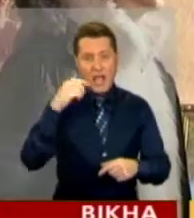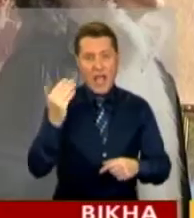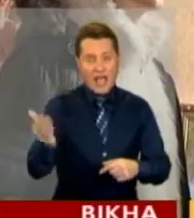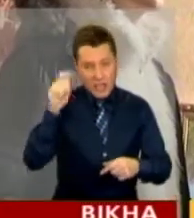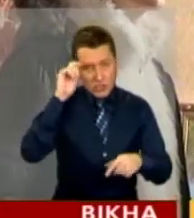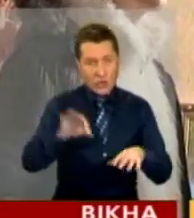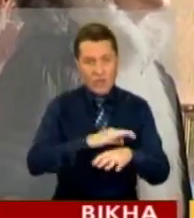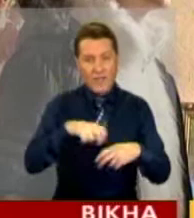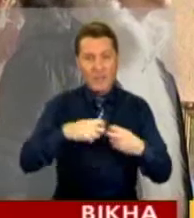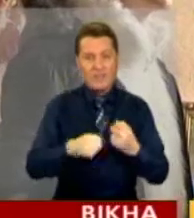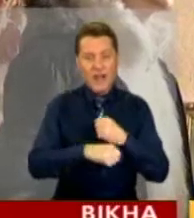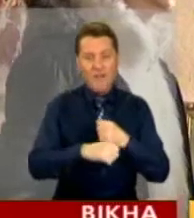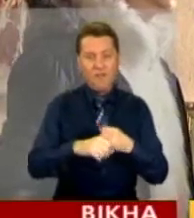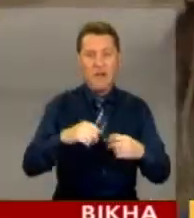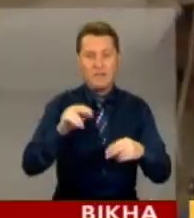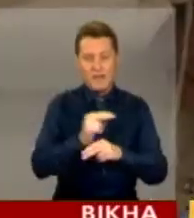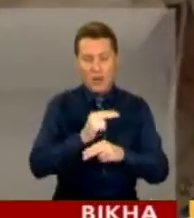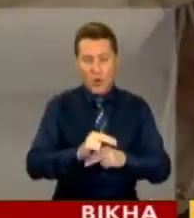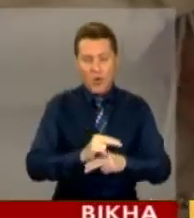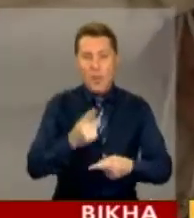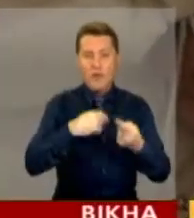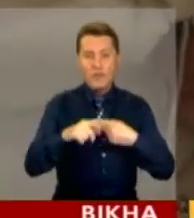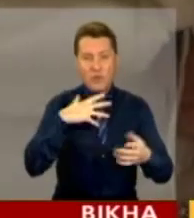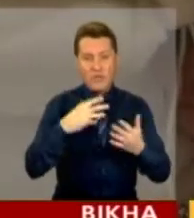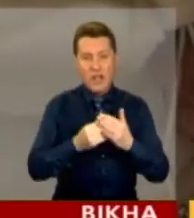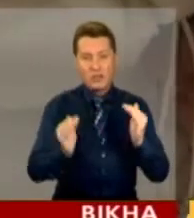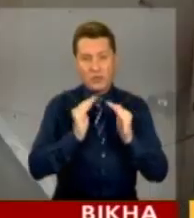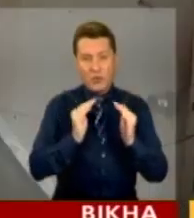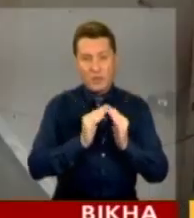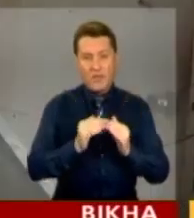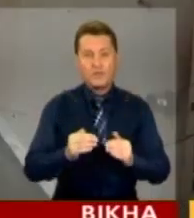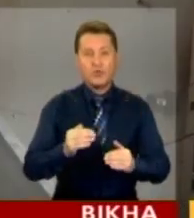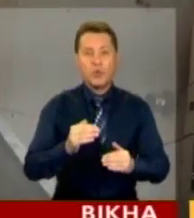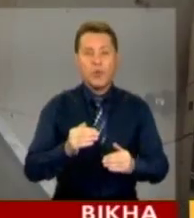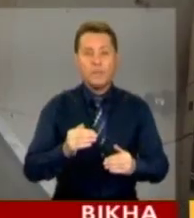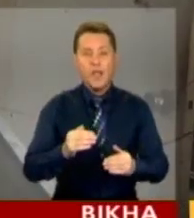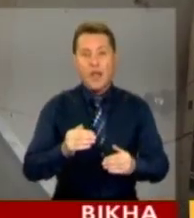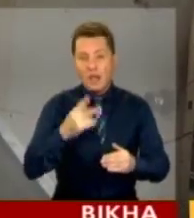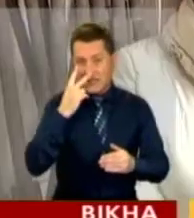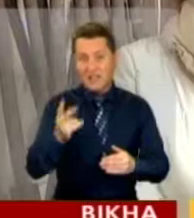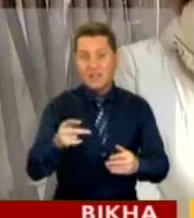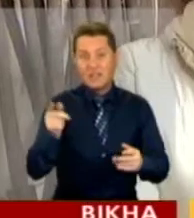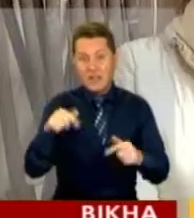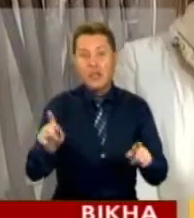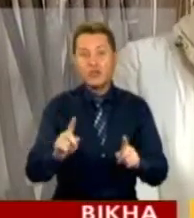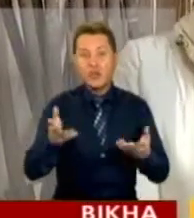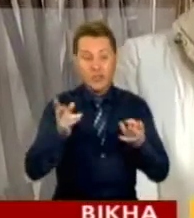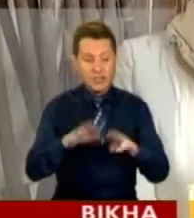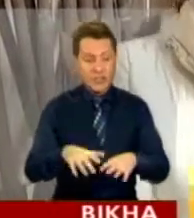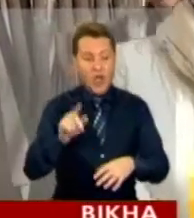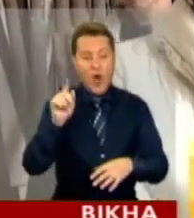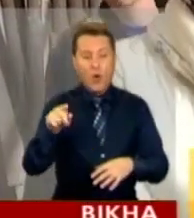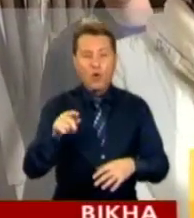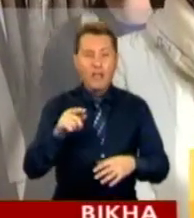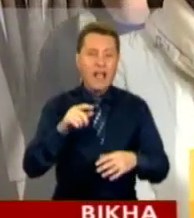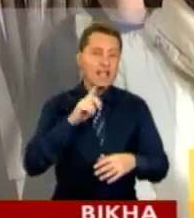після довгого лікування та реабілітації повернулися у власну домівку. Радше в те, що лишилося від неї. А вон зелена